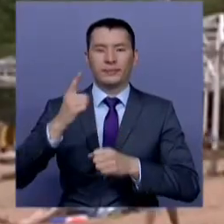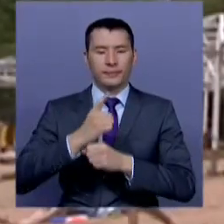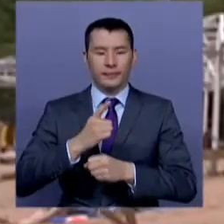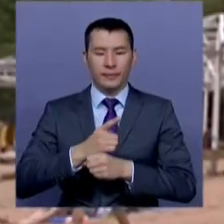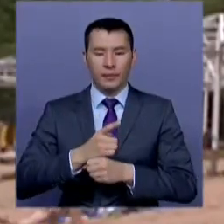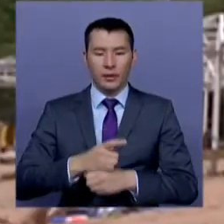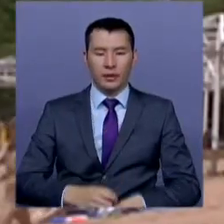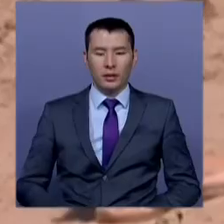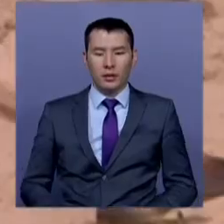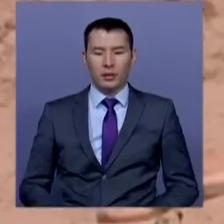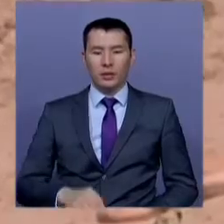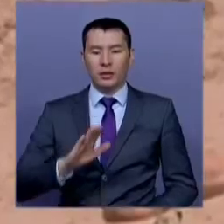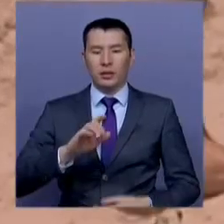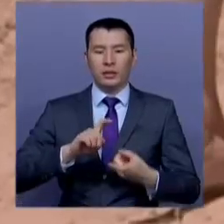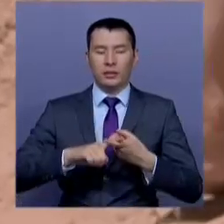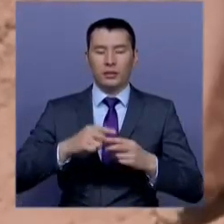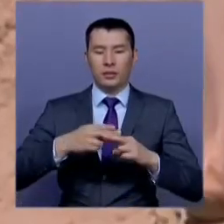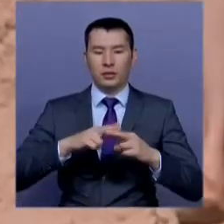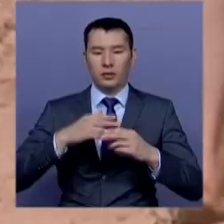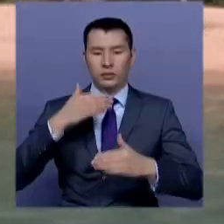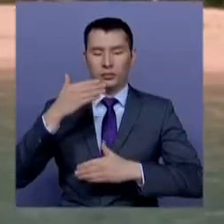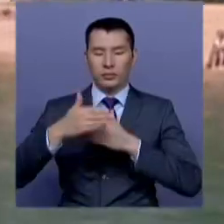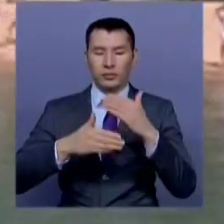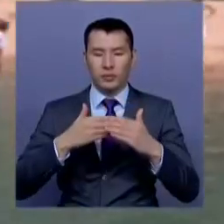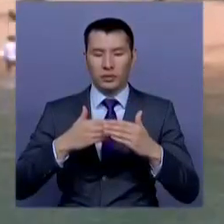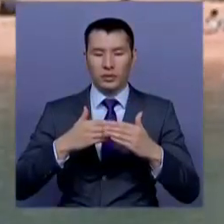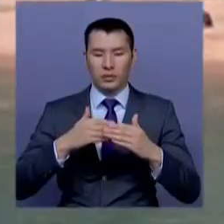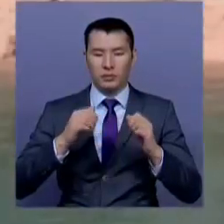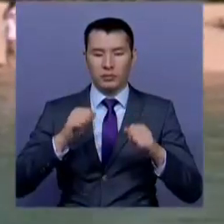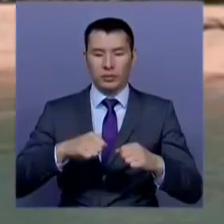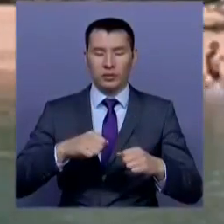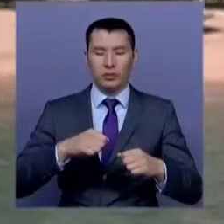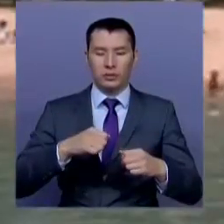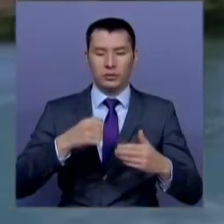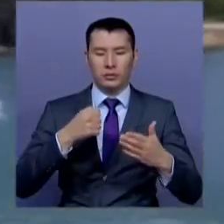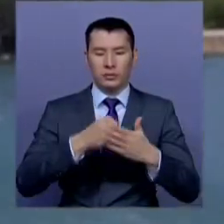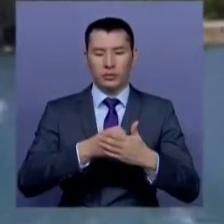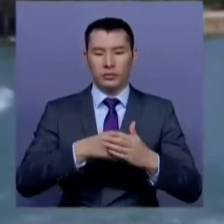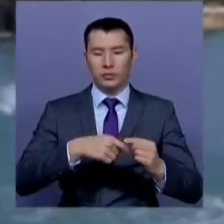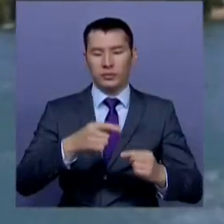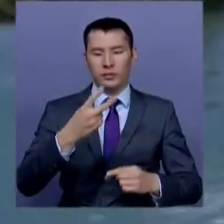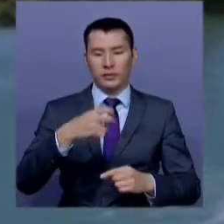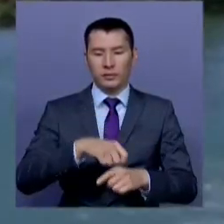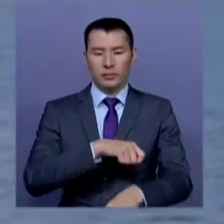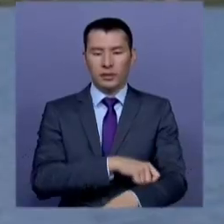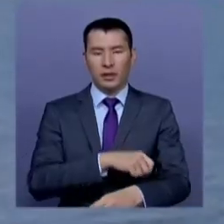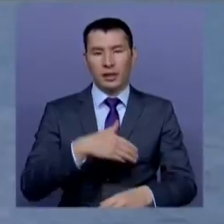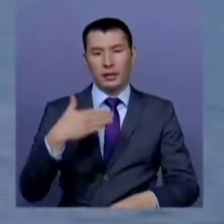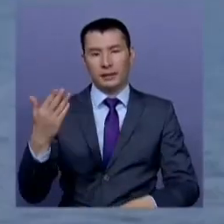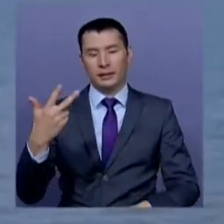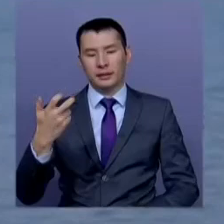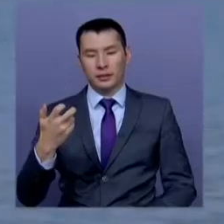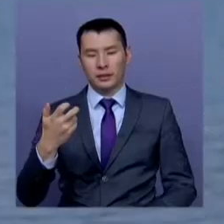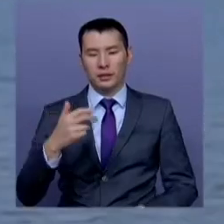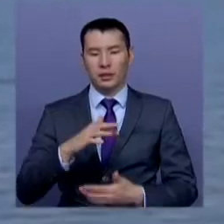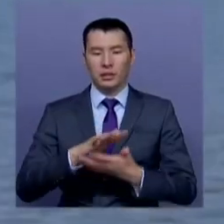касается протяженности мест купания, то вдоль восточной части озера можно плавать до 200 метров, вдоль западной – до 300. Далее